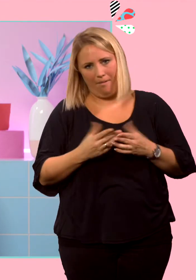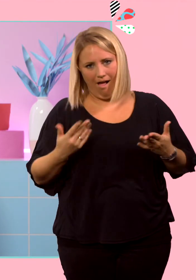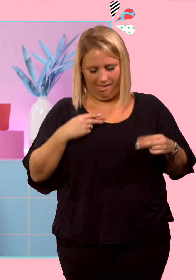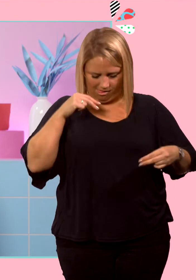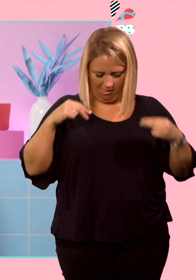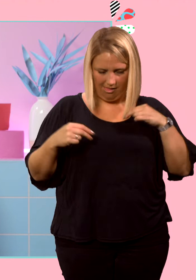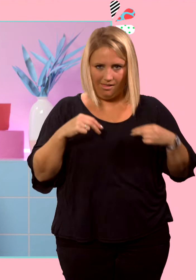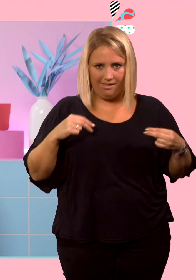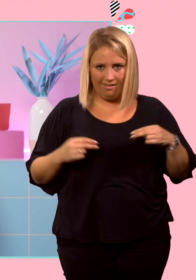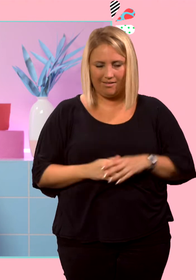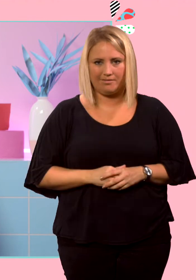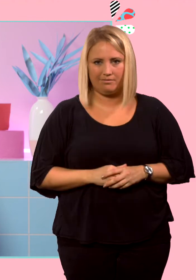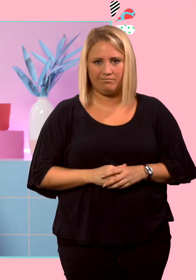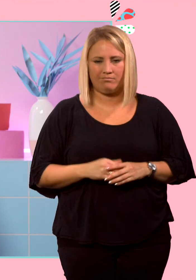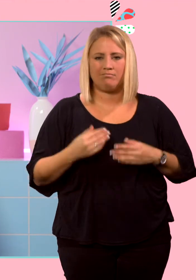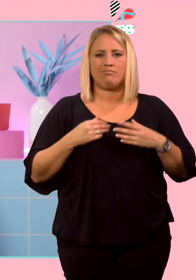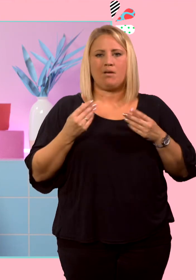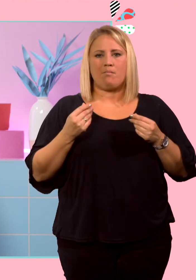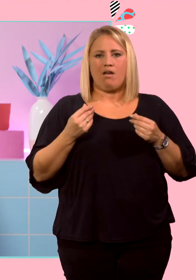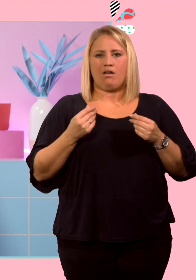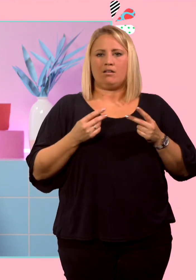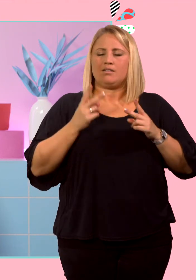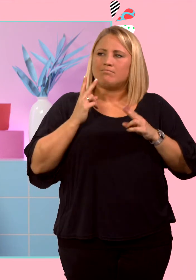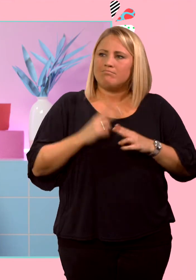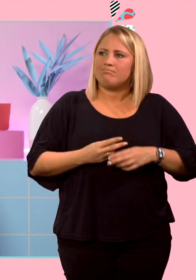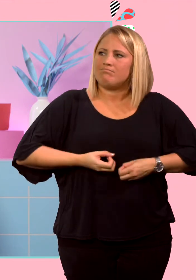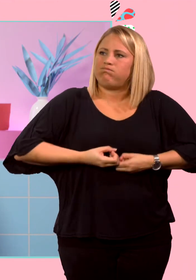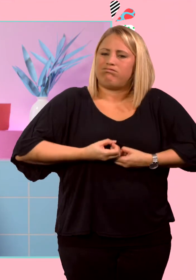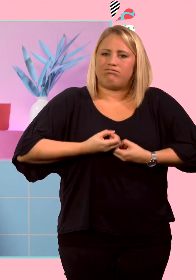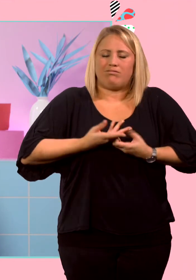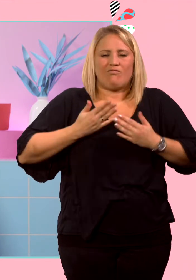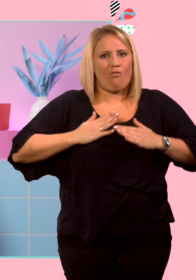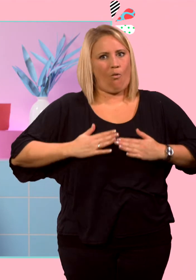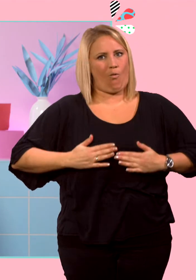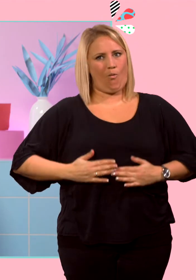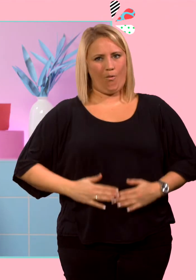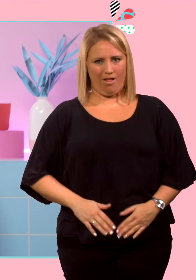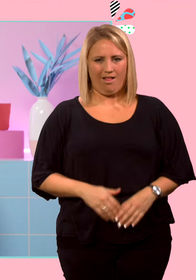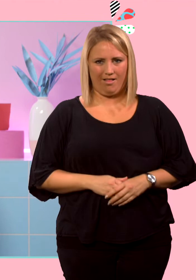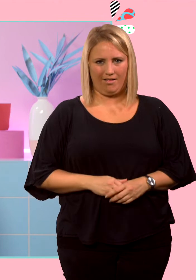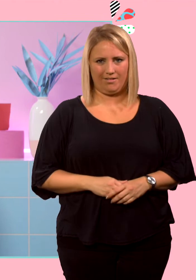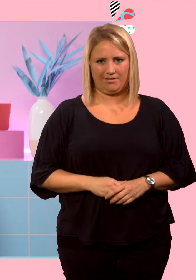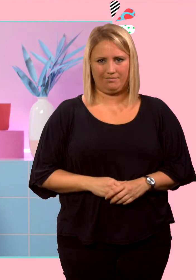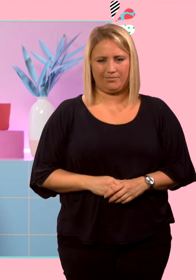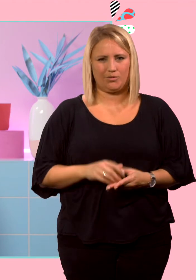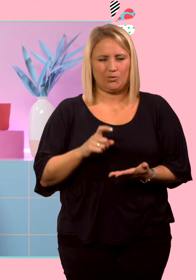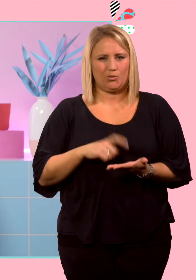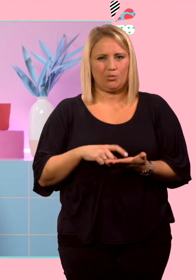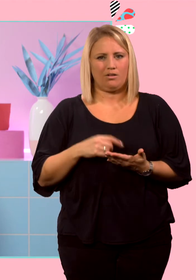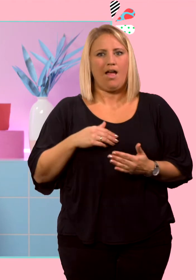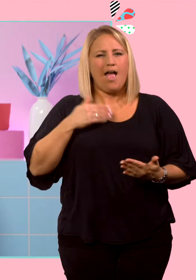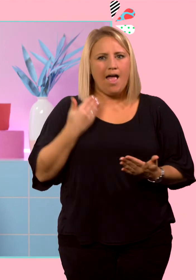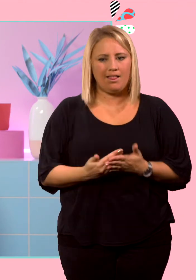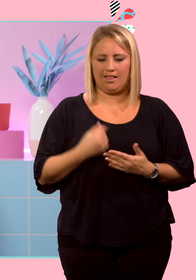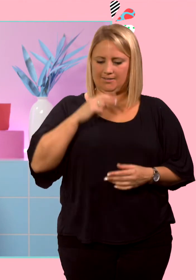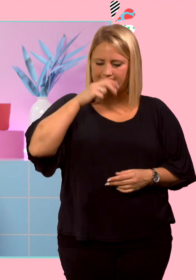war, hat sich dann halt langsam aus meiner Mitte heraus so ein richtiges, wohltuendes Gefühl herausgetan, weil ich endlich